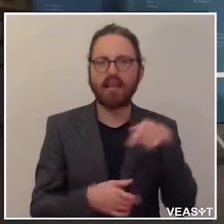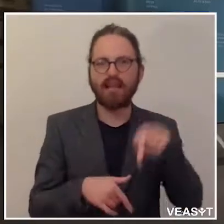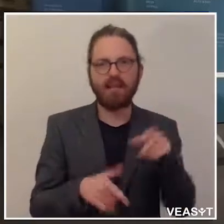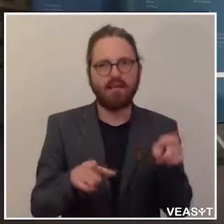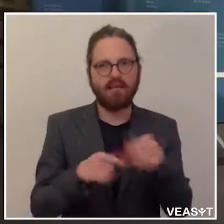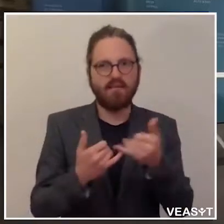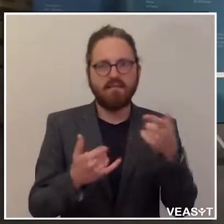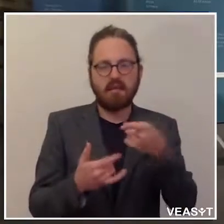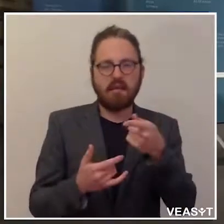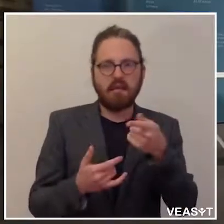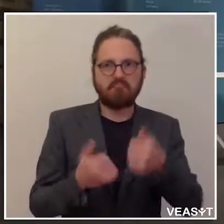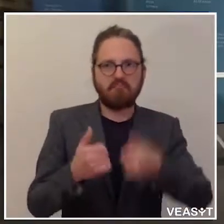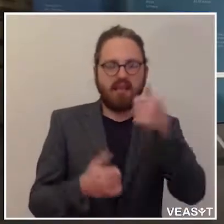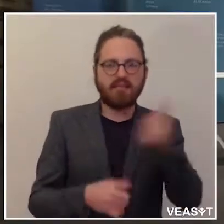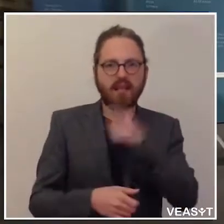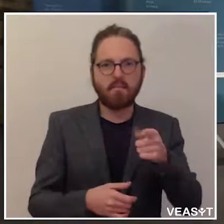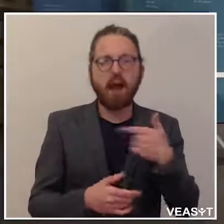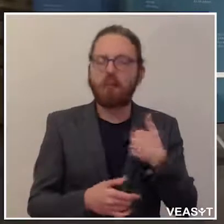vari esperimenti